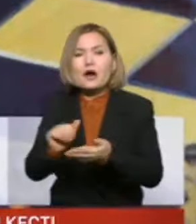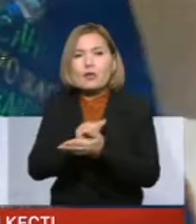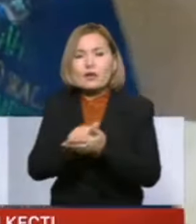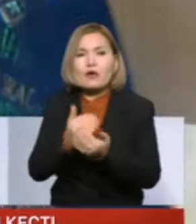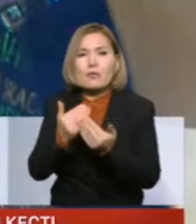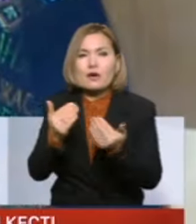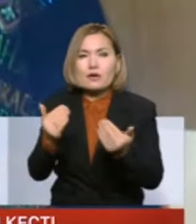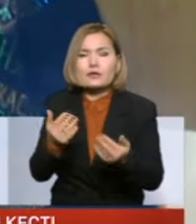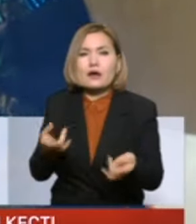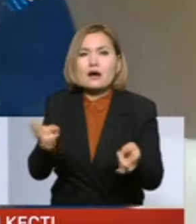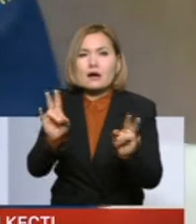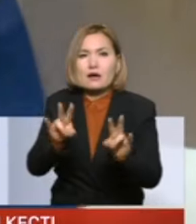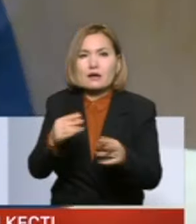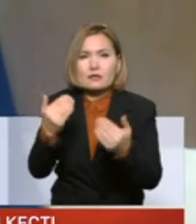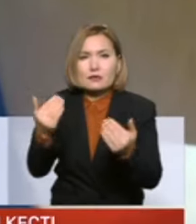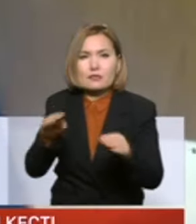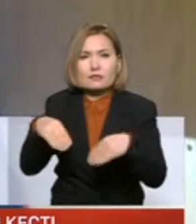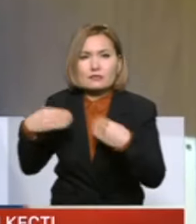1000 жасайды дейді.